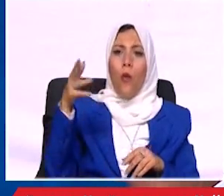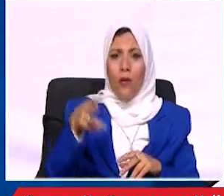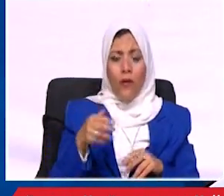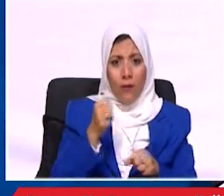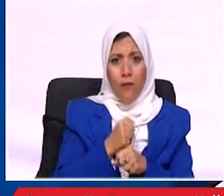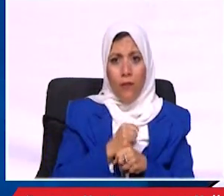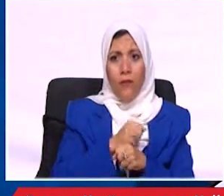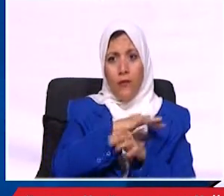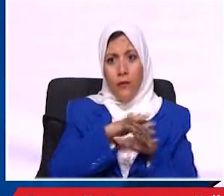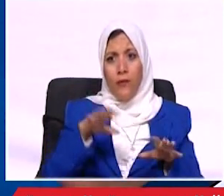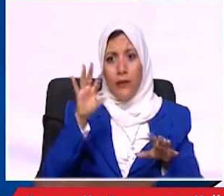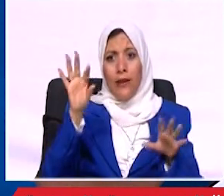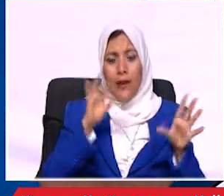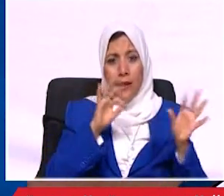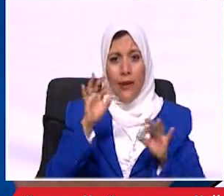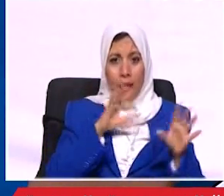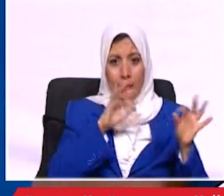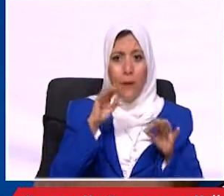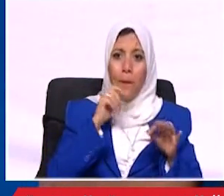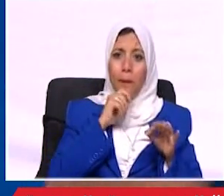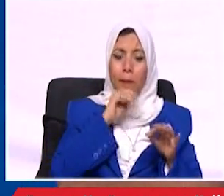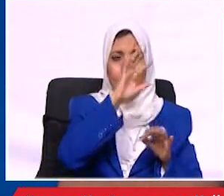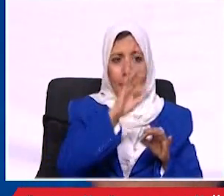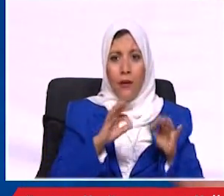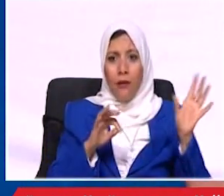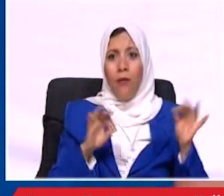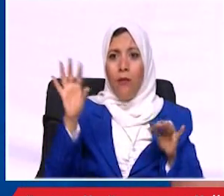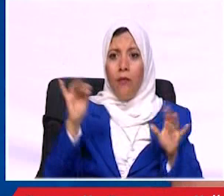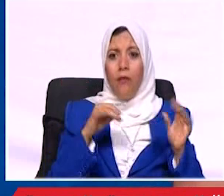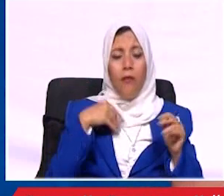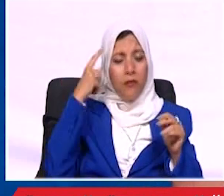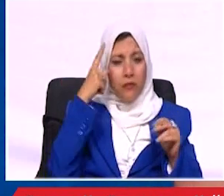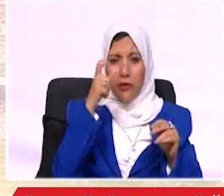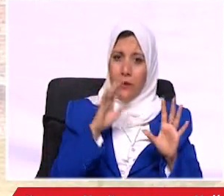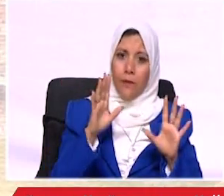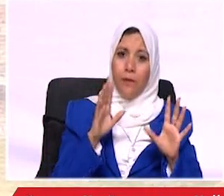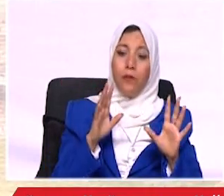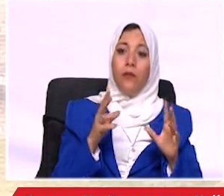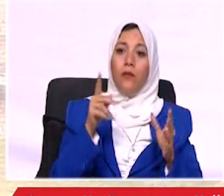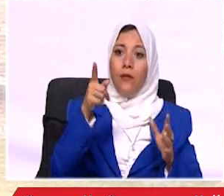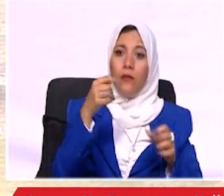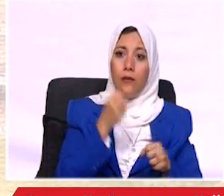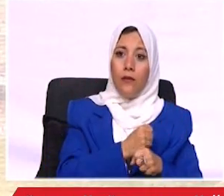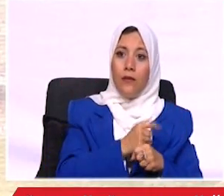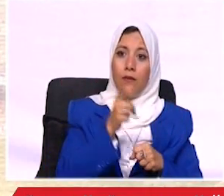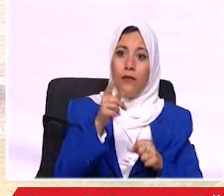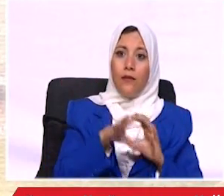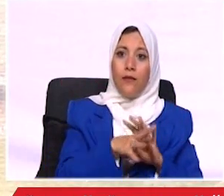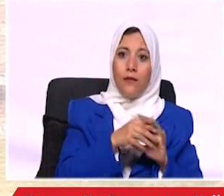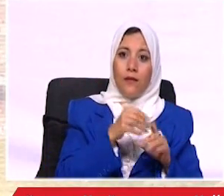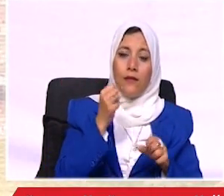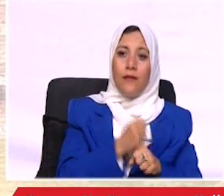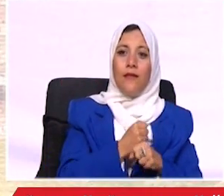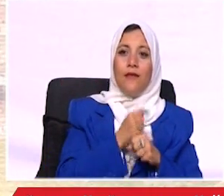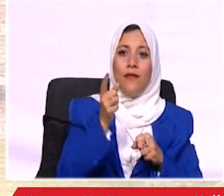مودلنج جابنا كده، جاب جروب مودلز، جاب صابرين وجابني وجاب مش فاكر مين. كان عايزين يحلوا